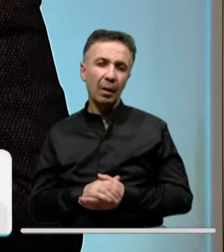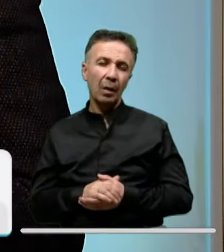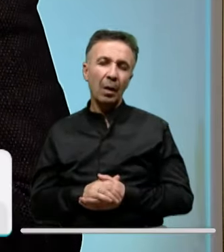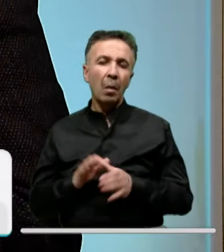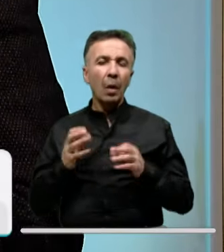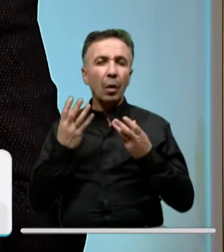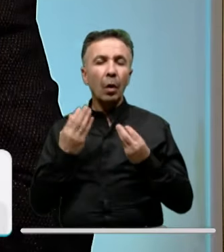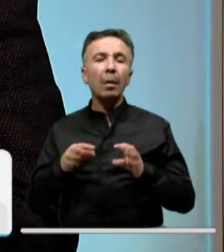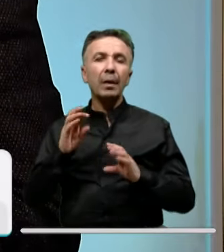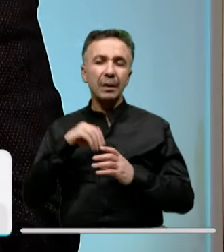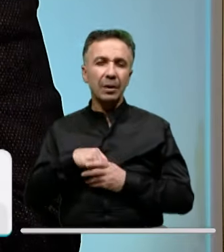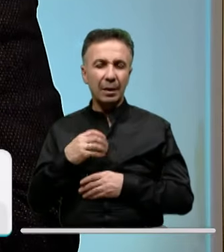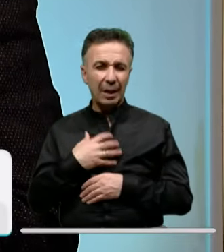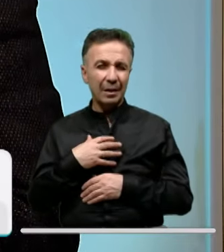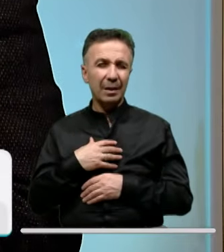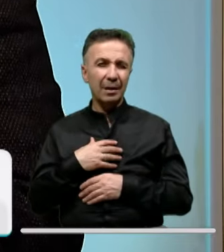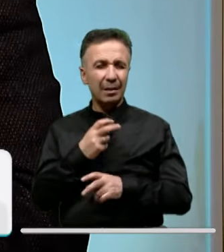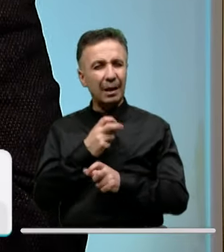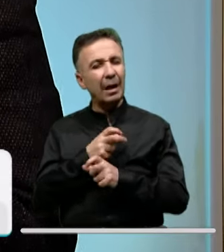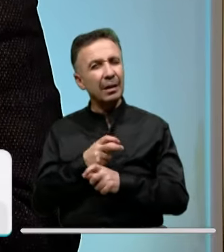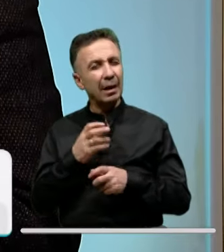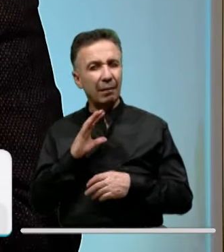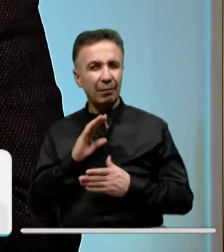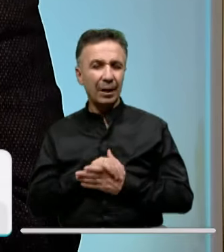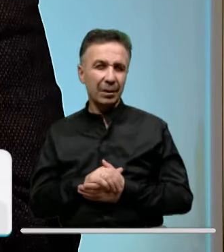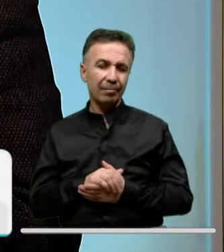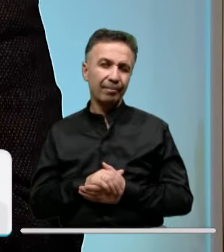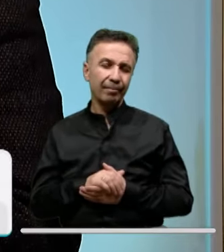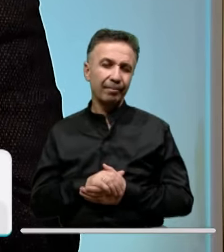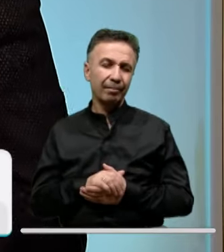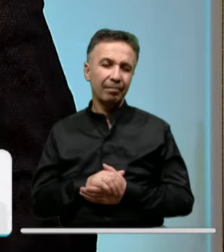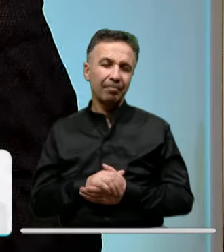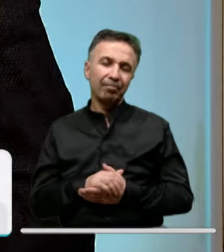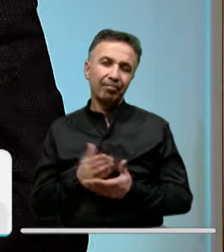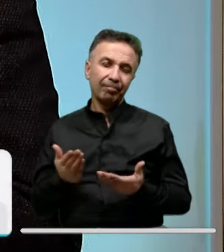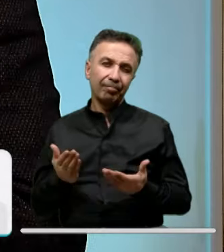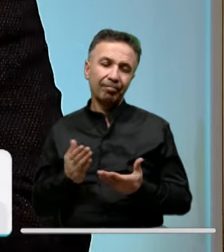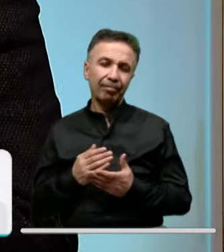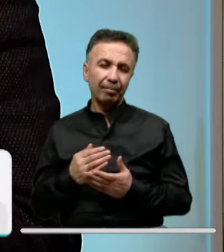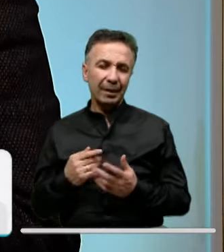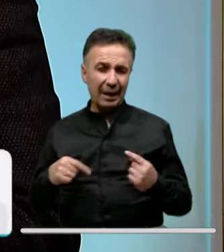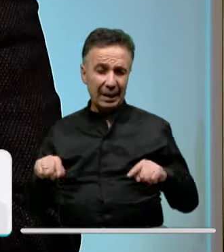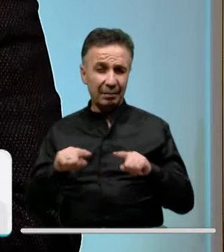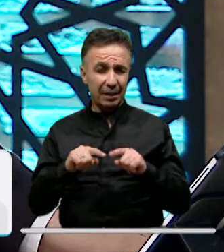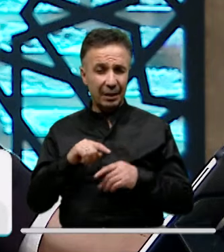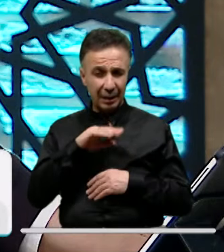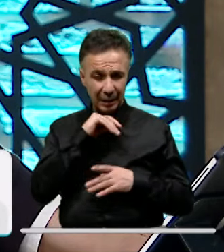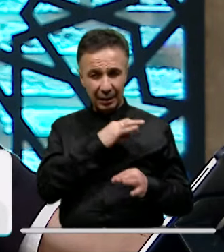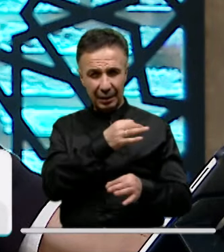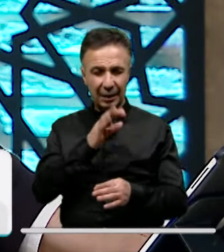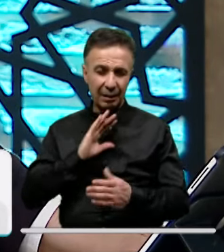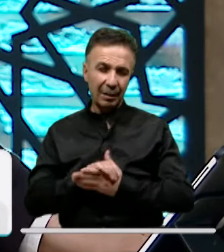için riske atıyor kendisini, insanlar tutuyor. Bunlara da açıkçası diyecek hiçbir şeyimiz yok. Bizim de etrafımızda yaşlı insanlarımız var. Yani burada